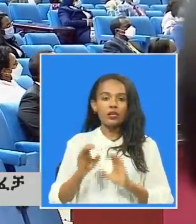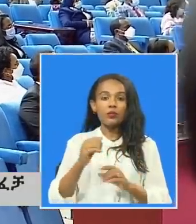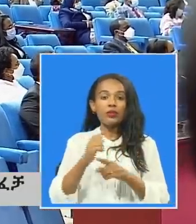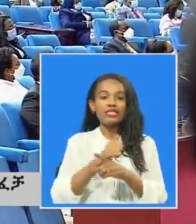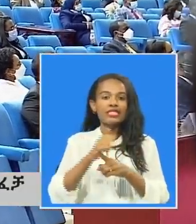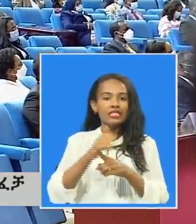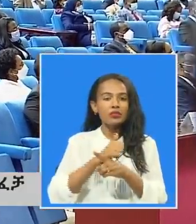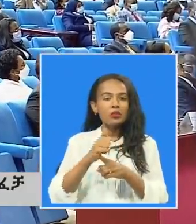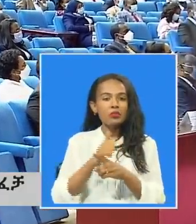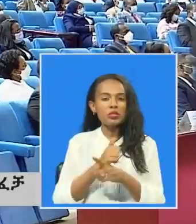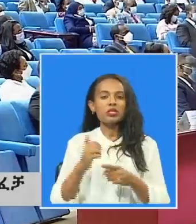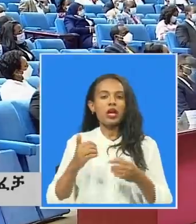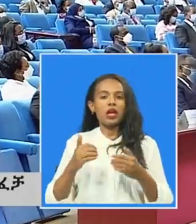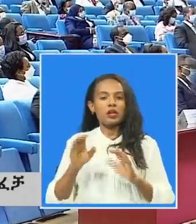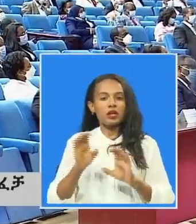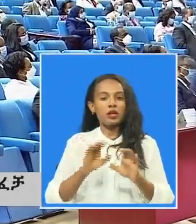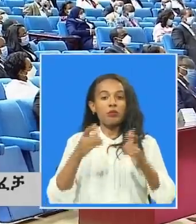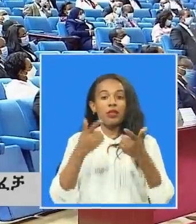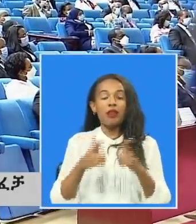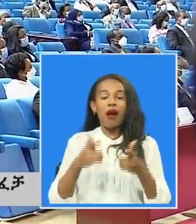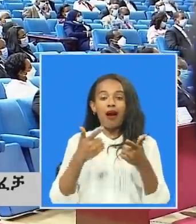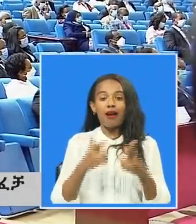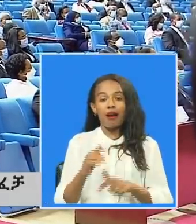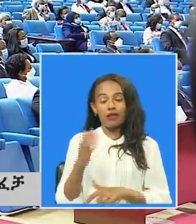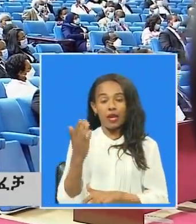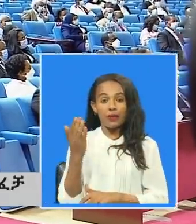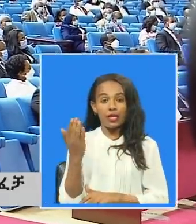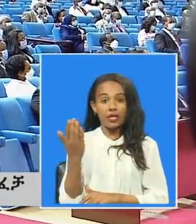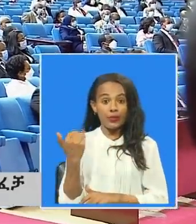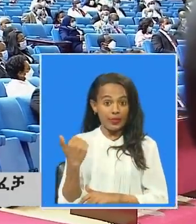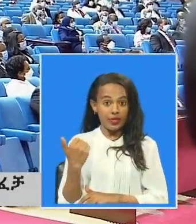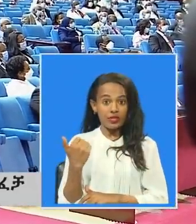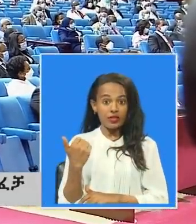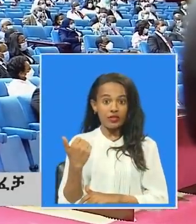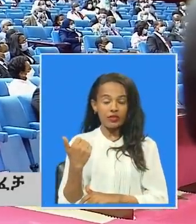ልምምድ ያደረግንበት አጋጣሚ ነበር።